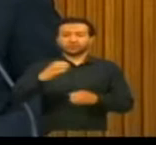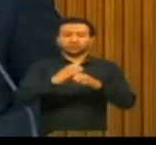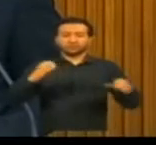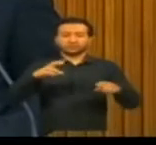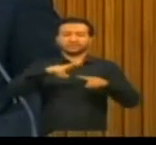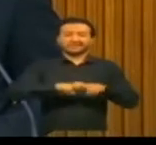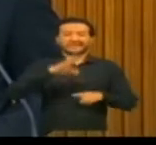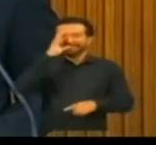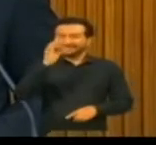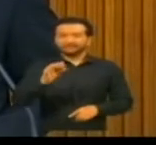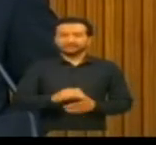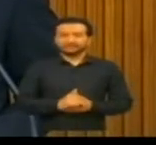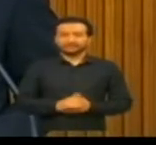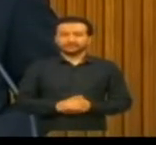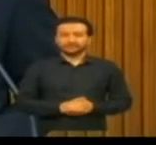binenler kimler?